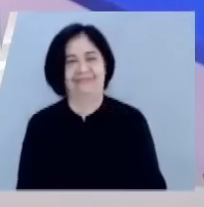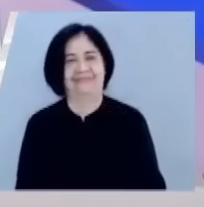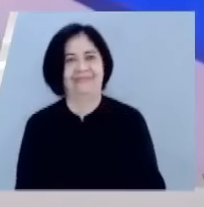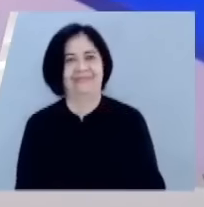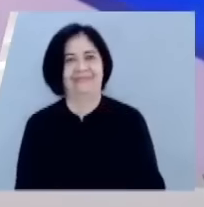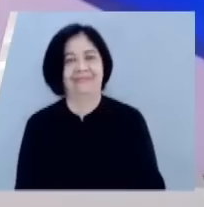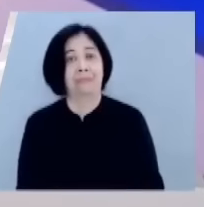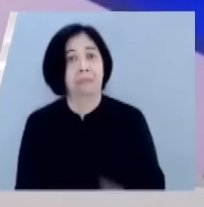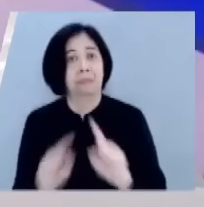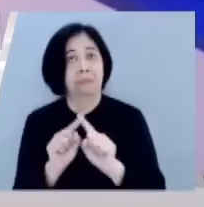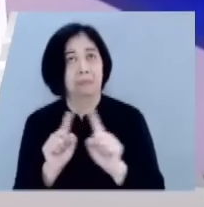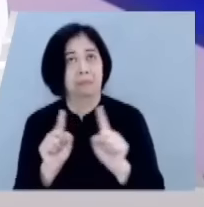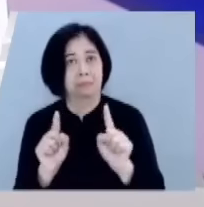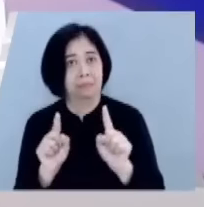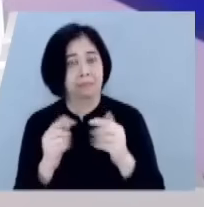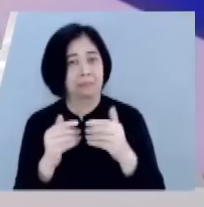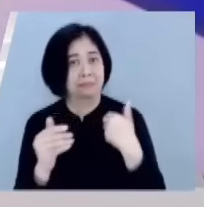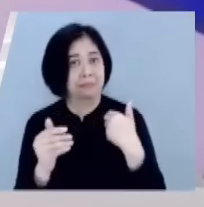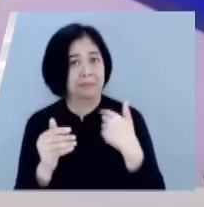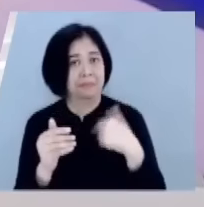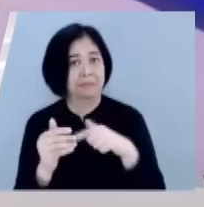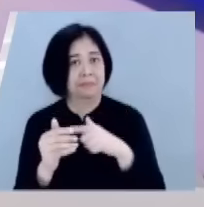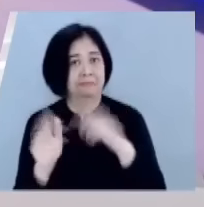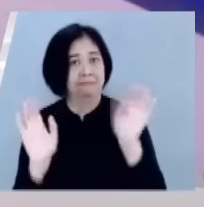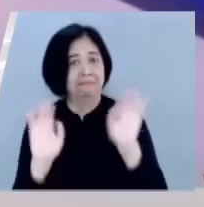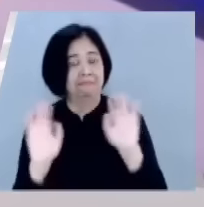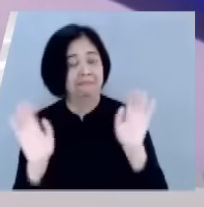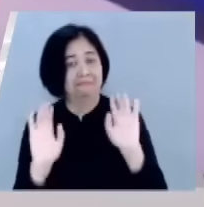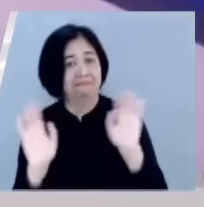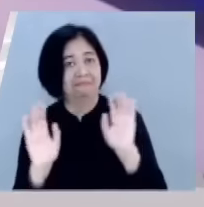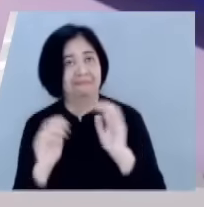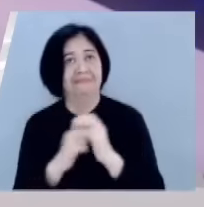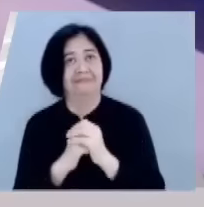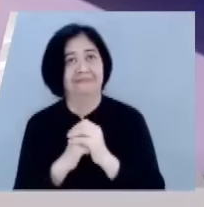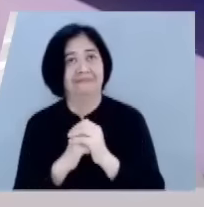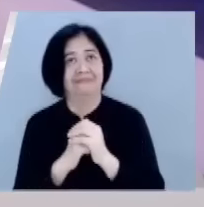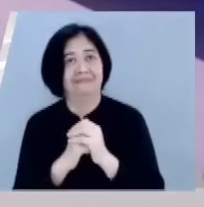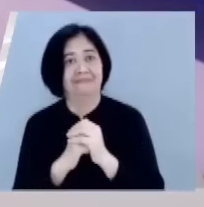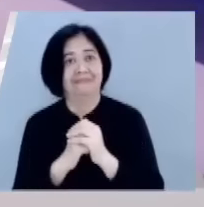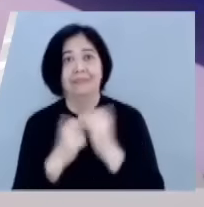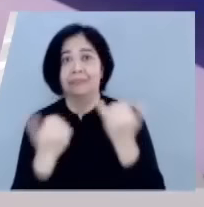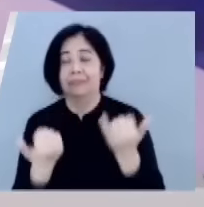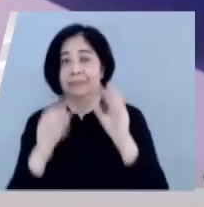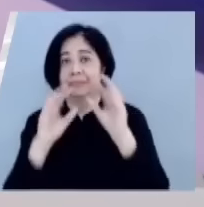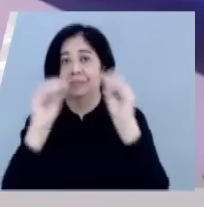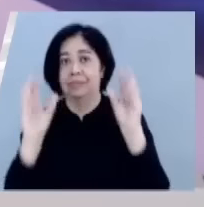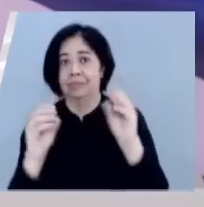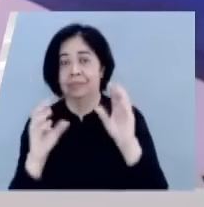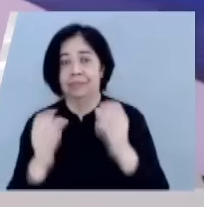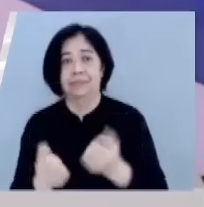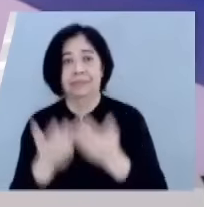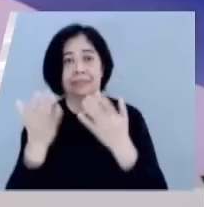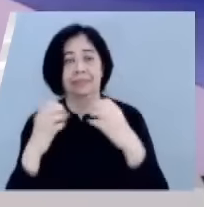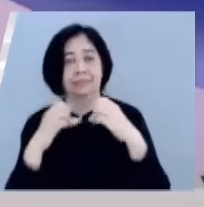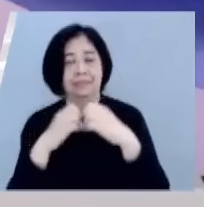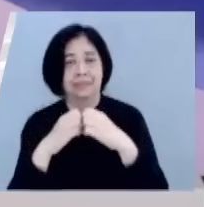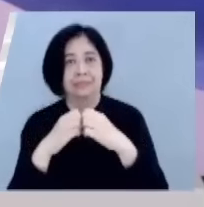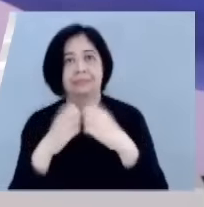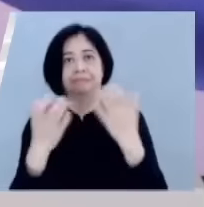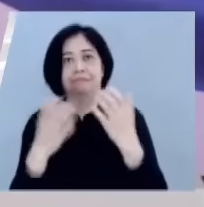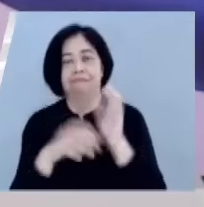Pero bago po kami magpaalam, ngayong Pasko, handog po ng GMA Pictures at